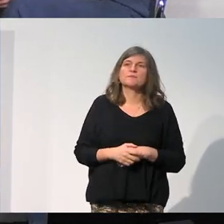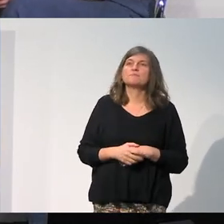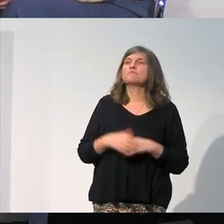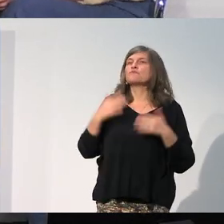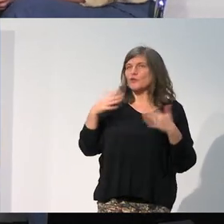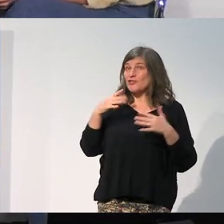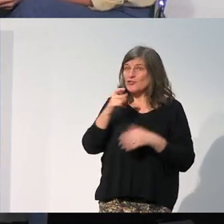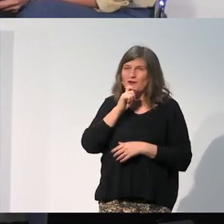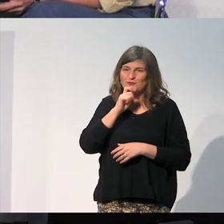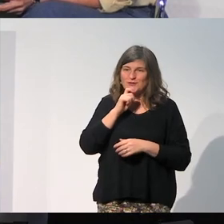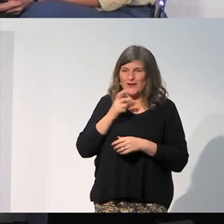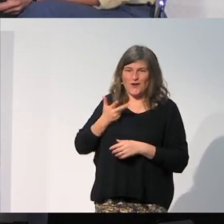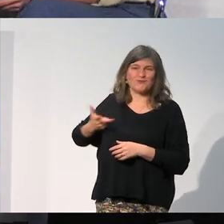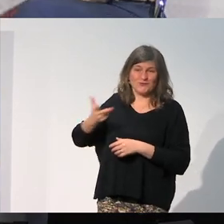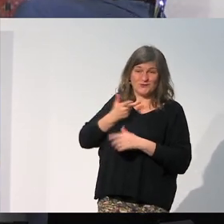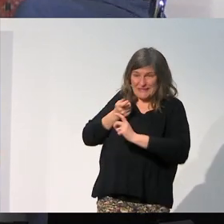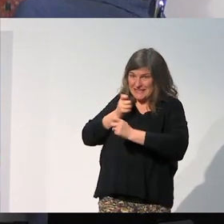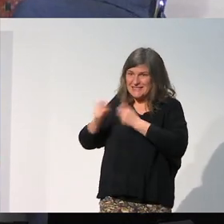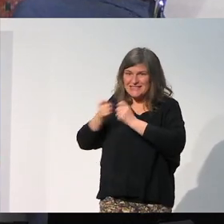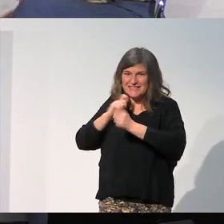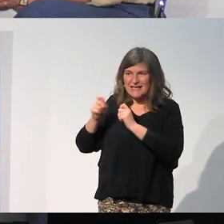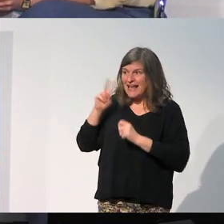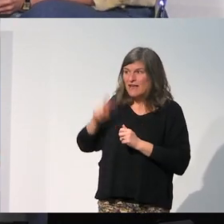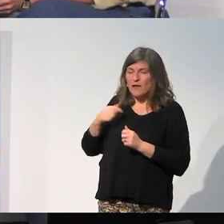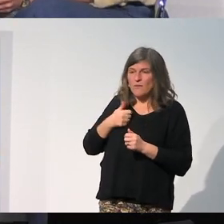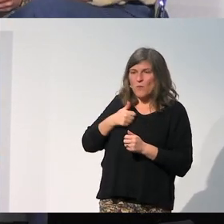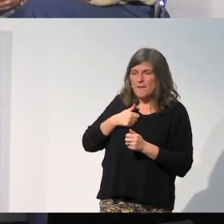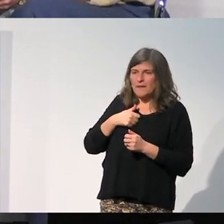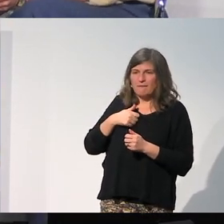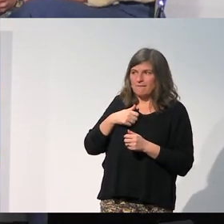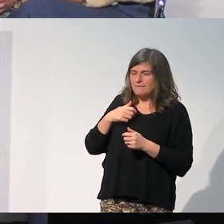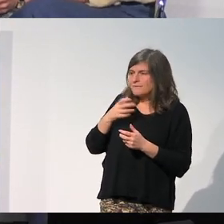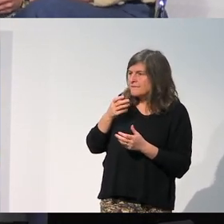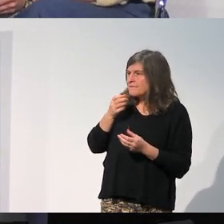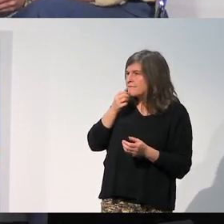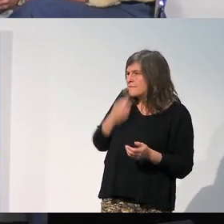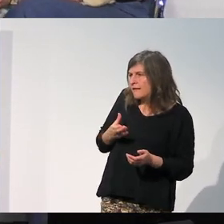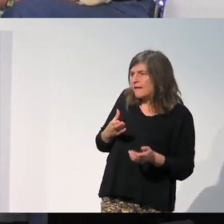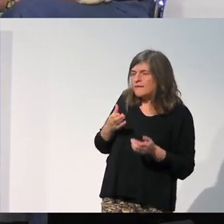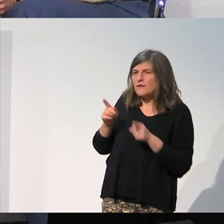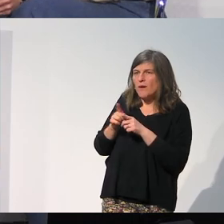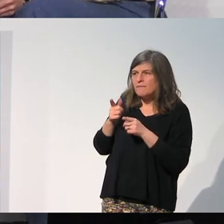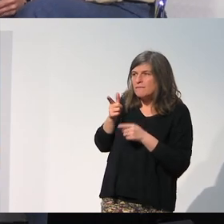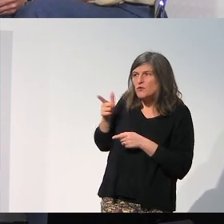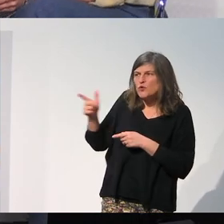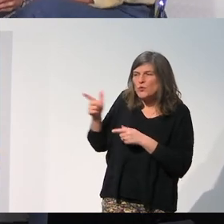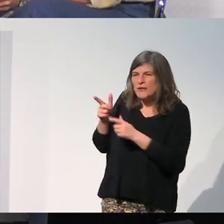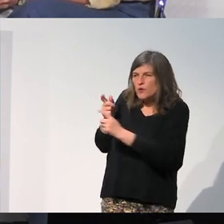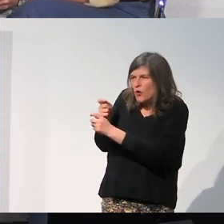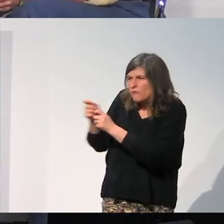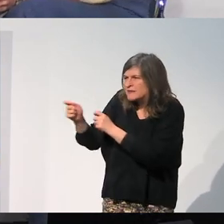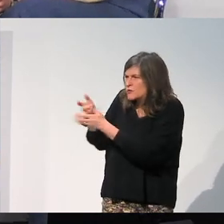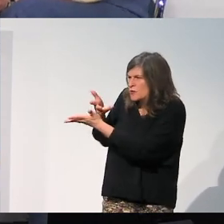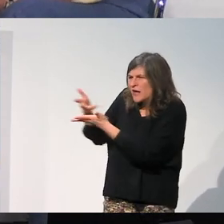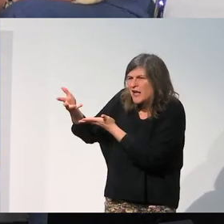petit peu parlé avant, et j'étais fascinée par votre façon à tous les deux de vous écouter et de dialoguer. Il y a